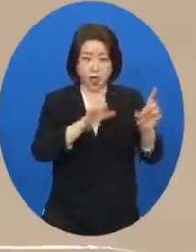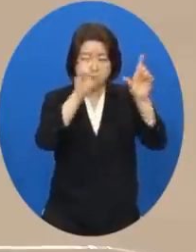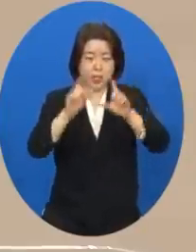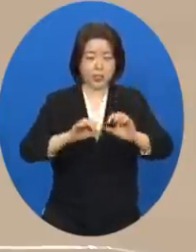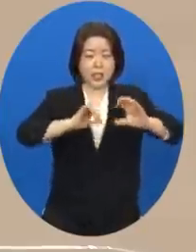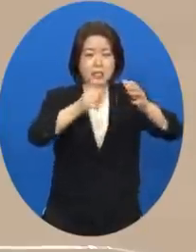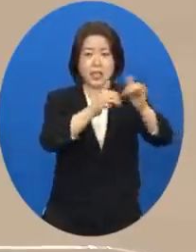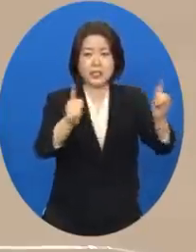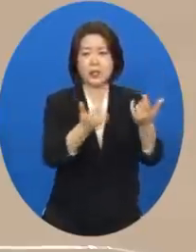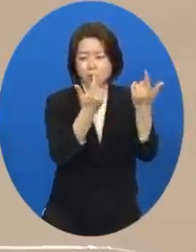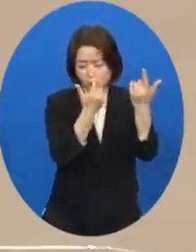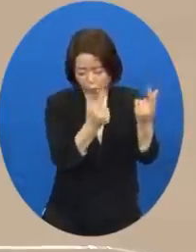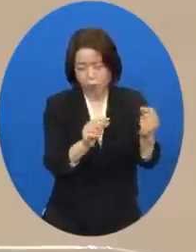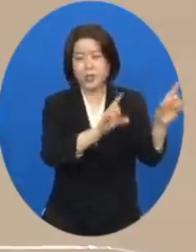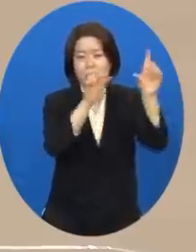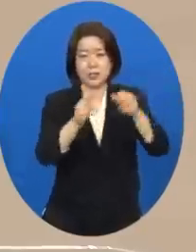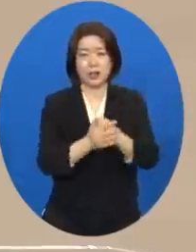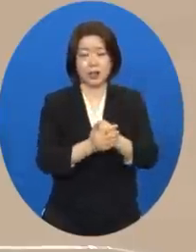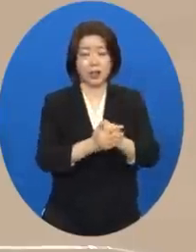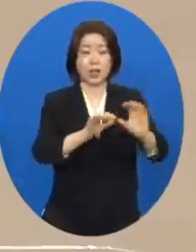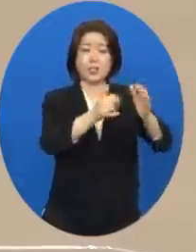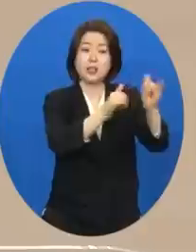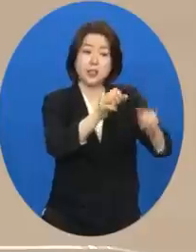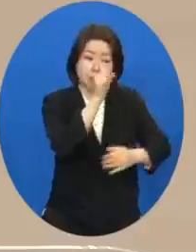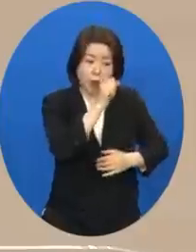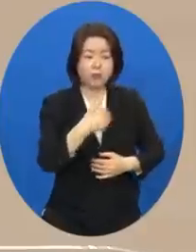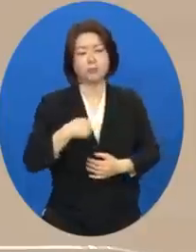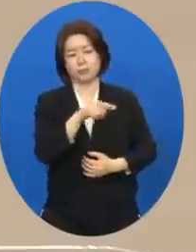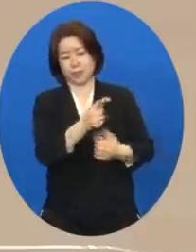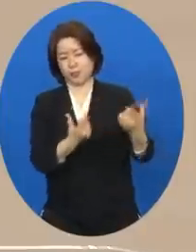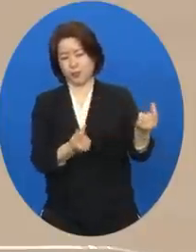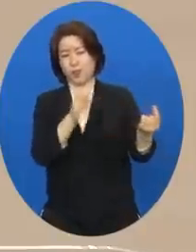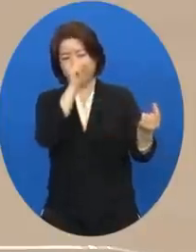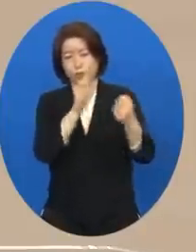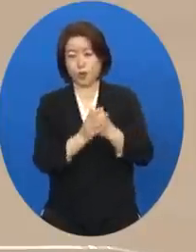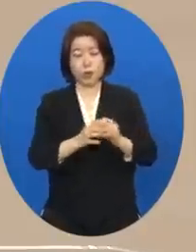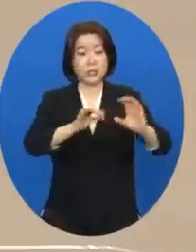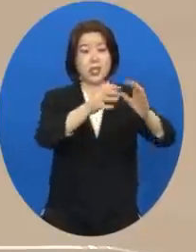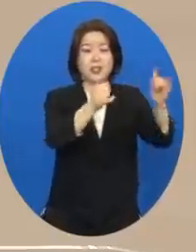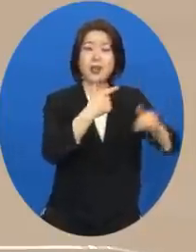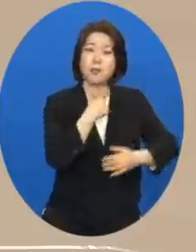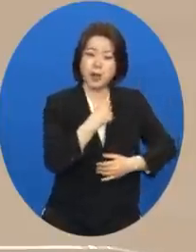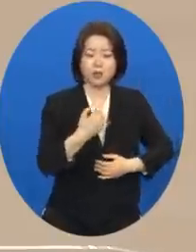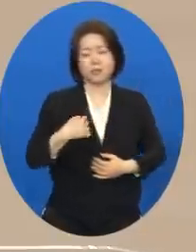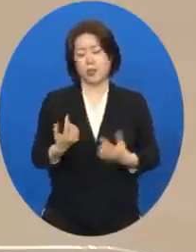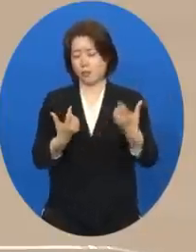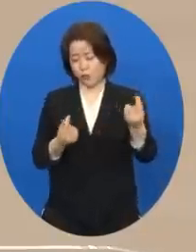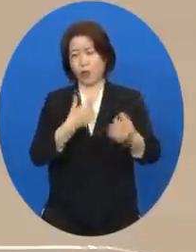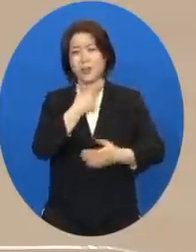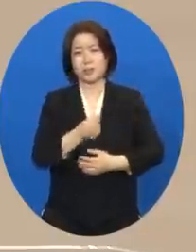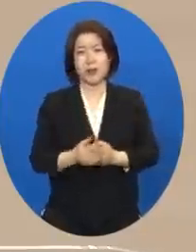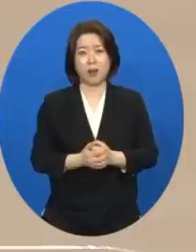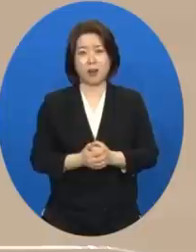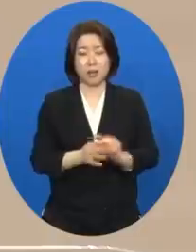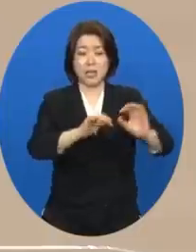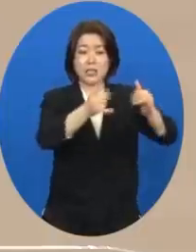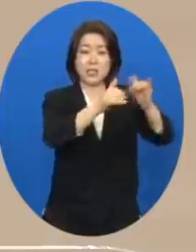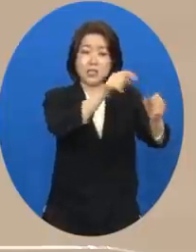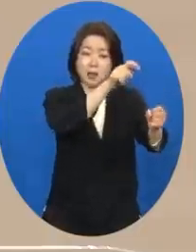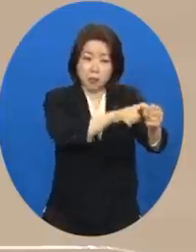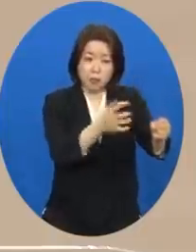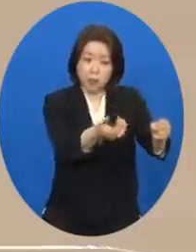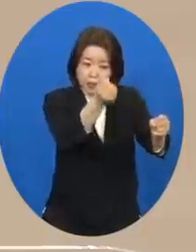세상 사람 좋아 하는거 자기도 좋아하고 세상 사람 바라는것 자기도 바라 세상 사람 목표로 삼은 것 자기도 목표로